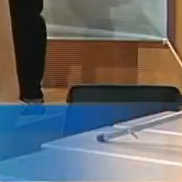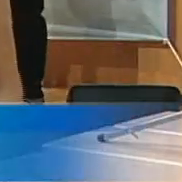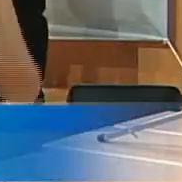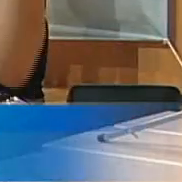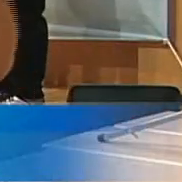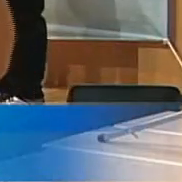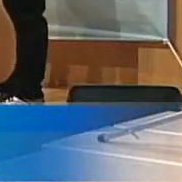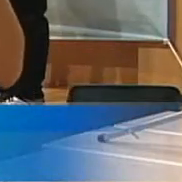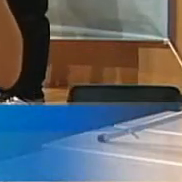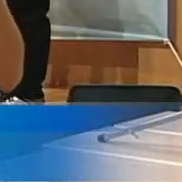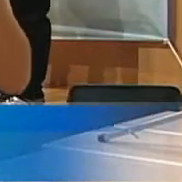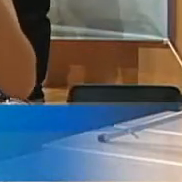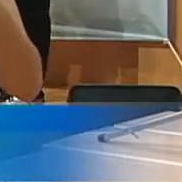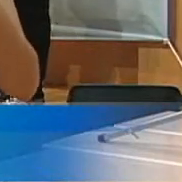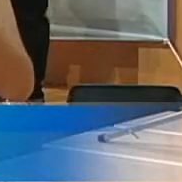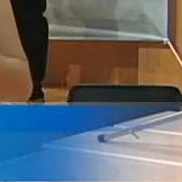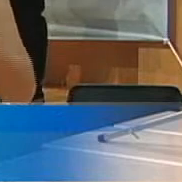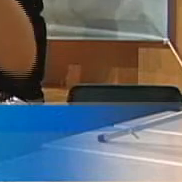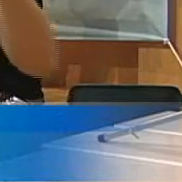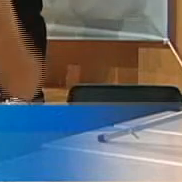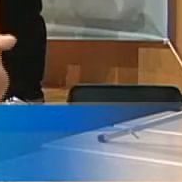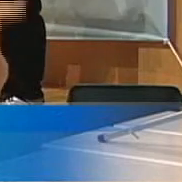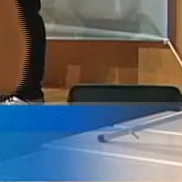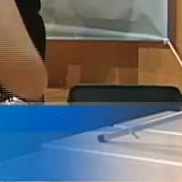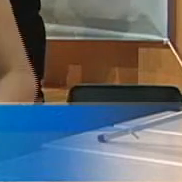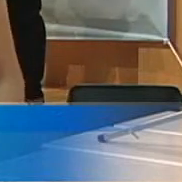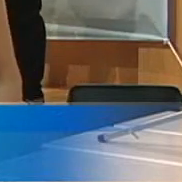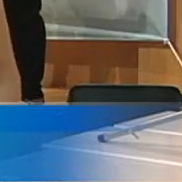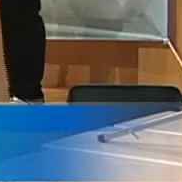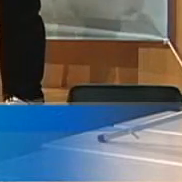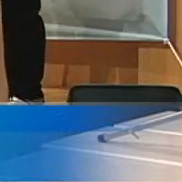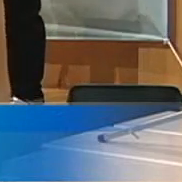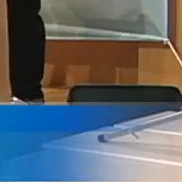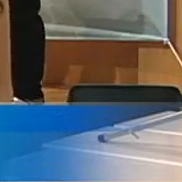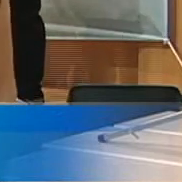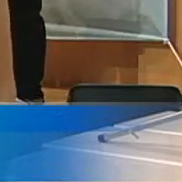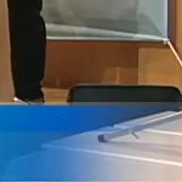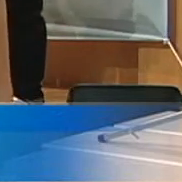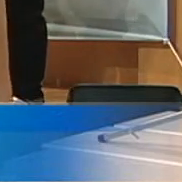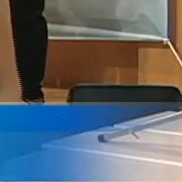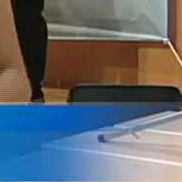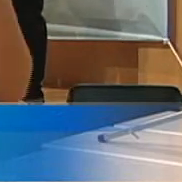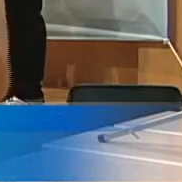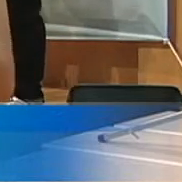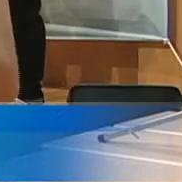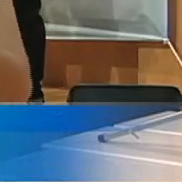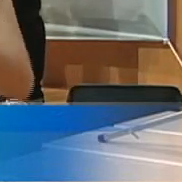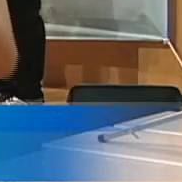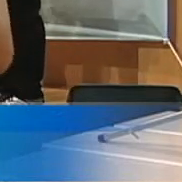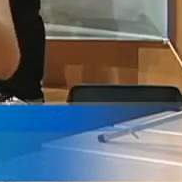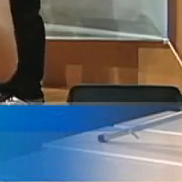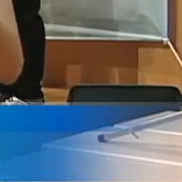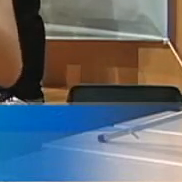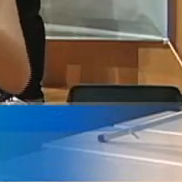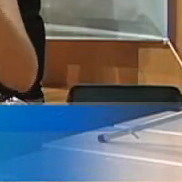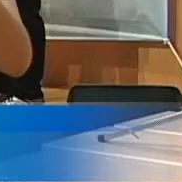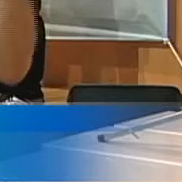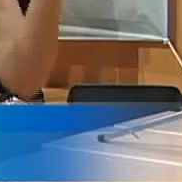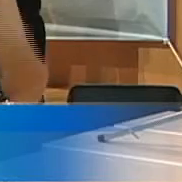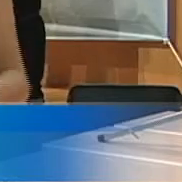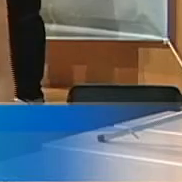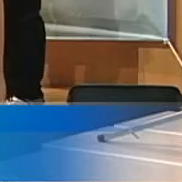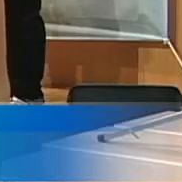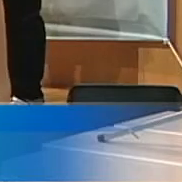아태 농아청년대회를 유치하게 되는 것을 결정했습니다. 근데 예산이 부족해서 작년에